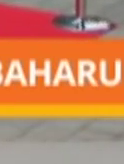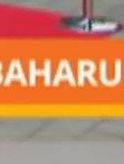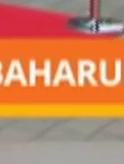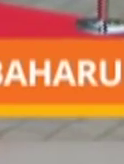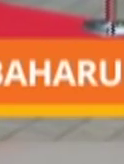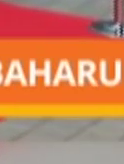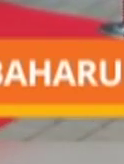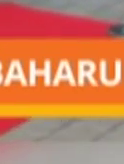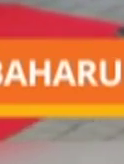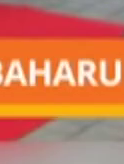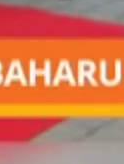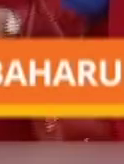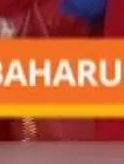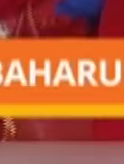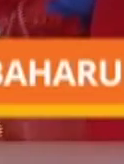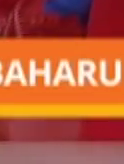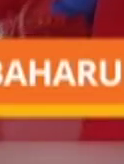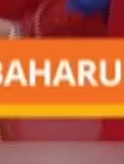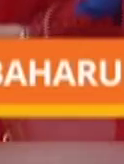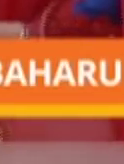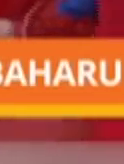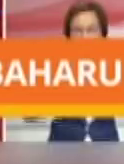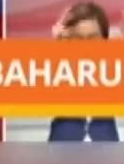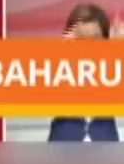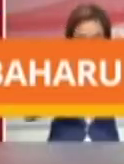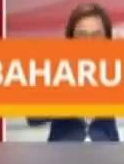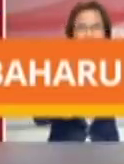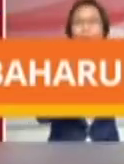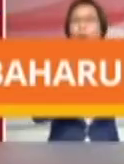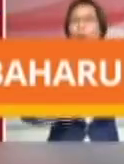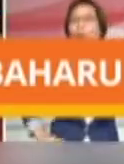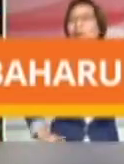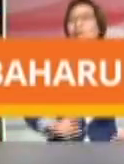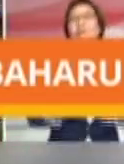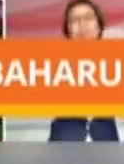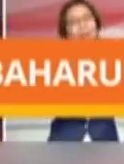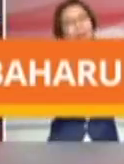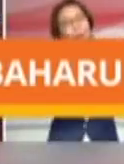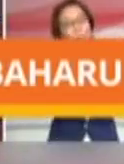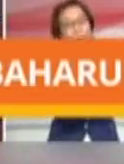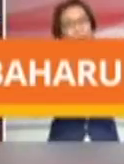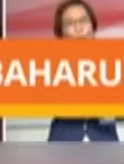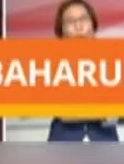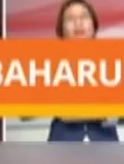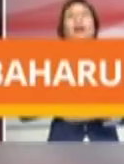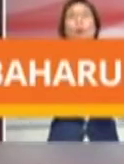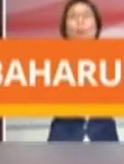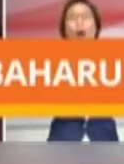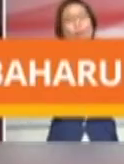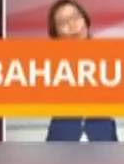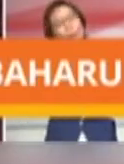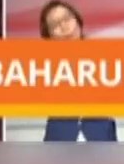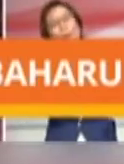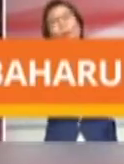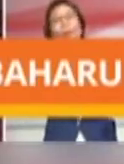mengikuti sambutan ulang tahun tersebut secara langsung melalui televisyen dan laman media sosial. Yang di-Pertuan Agong Al-Sultan Abdullah bin